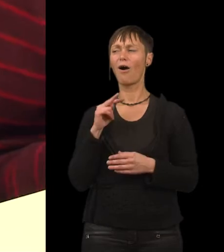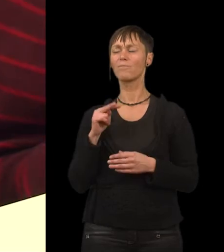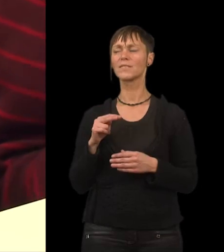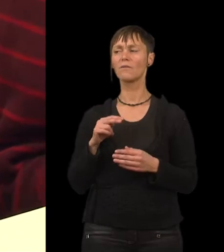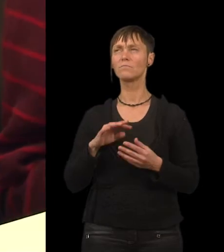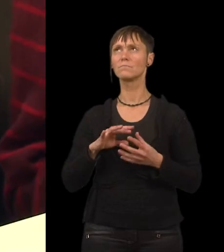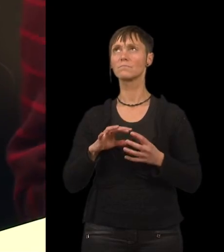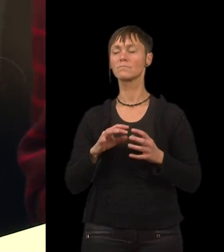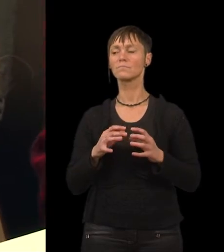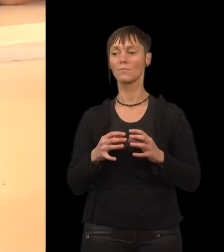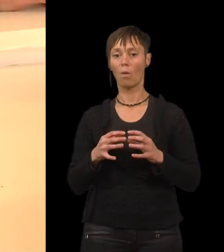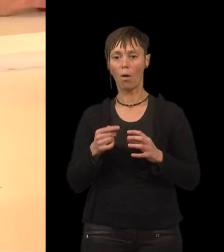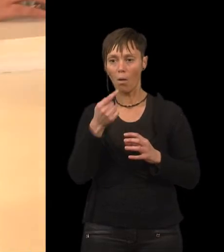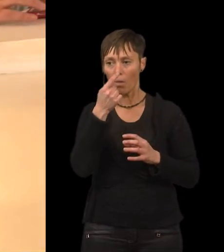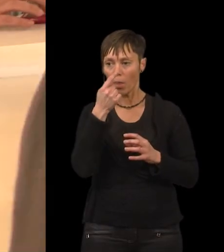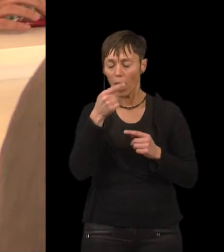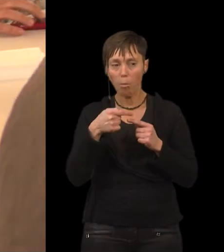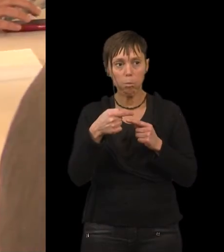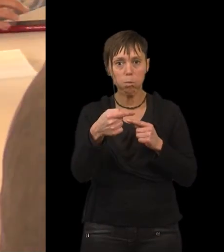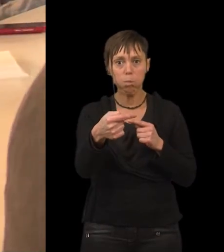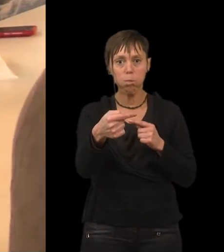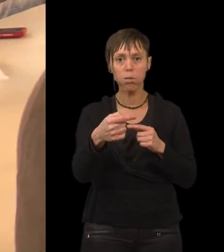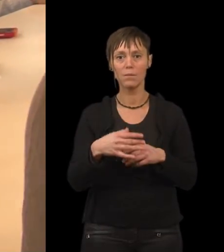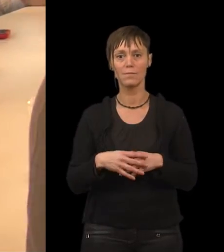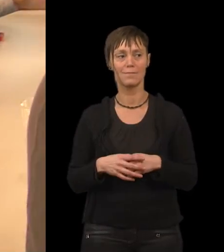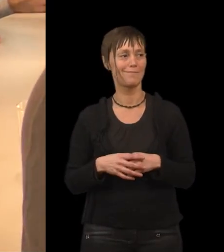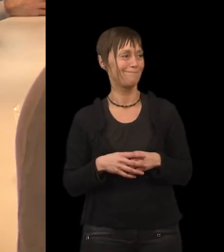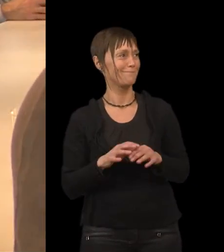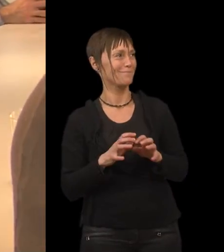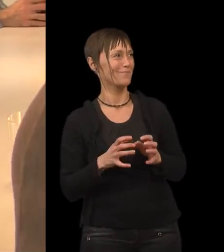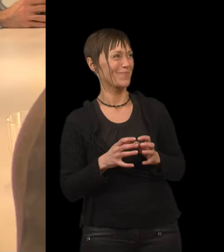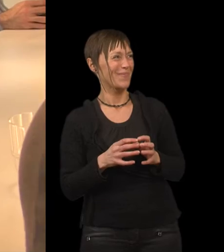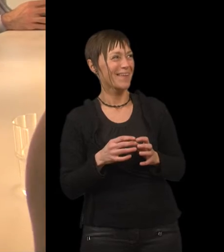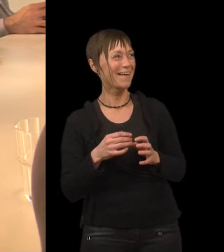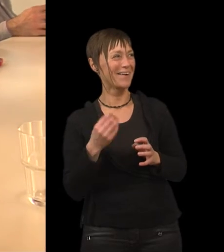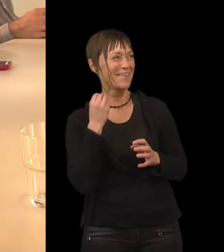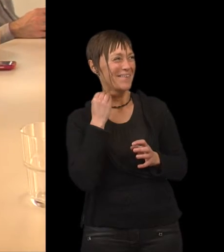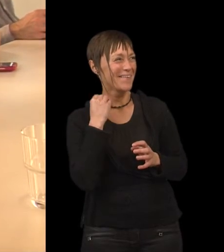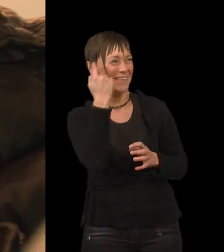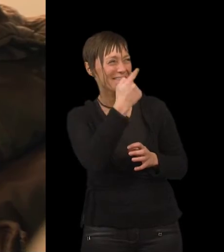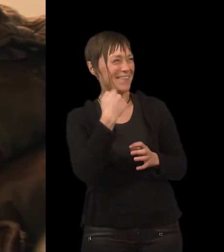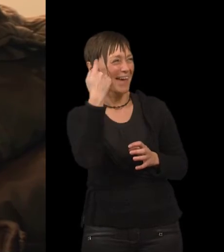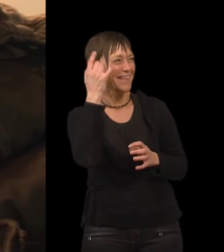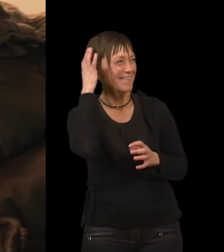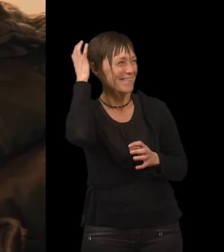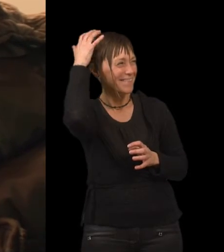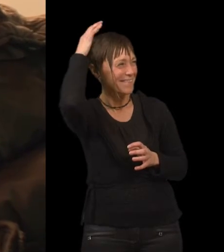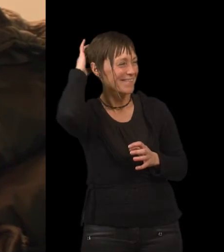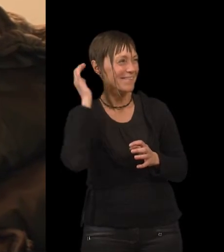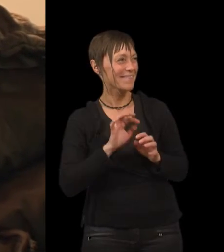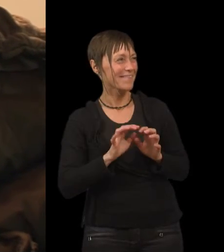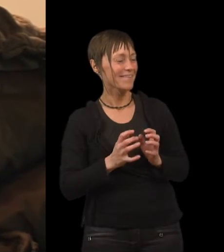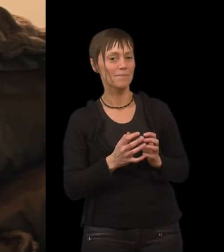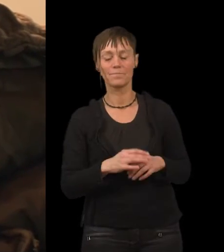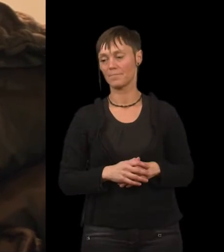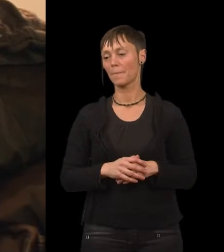Oh, elle a un grand nez quand même. Tu vois, alors ses Un cheveux... drôle de tête. Hein. Ici, ses cheveux sont noirs, tout le reste est blanc. La dernière étape,